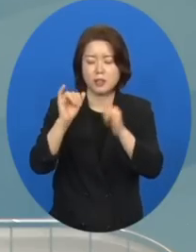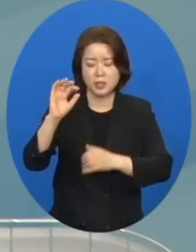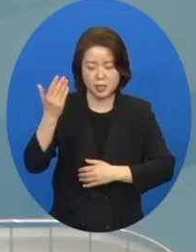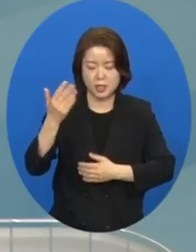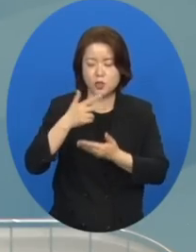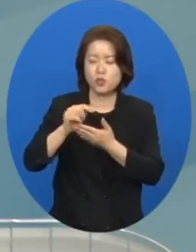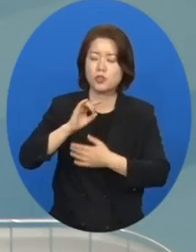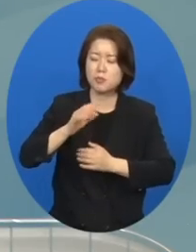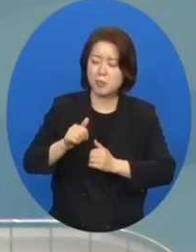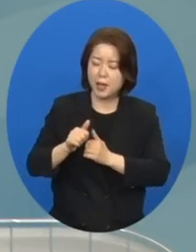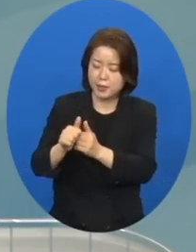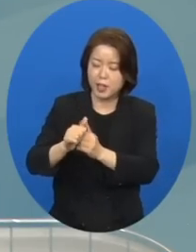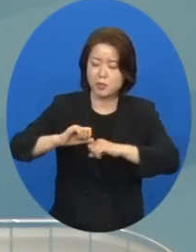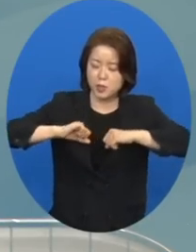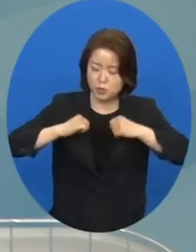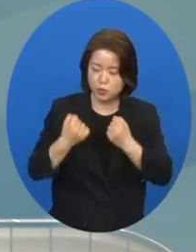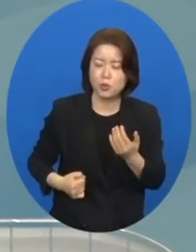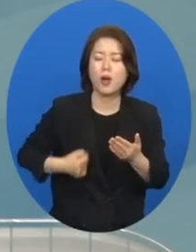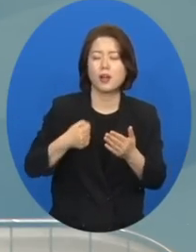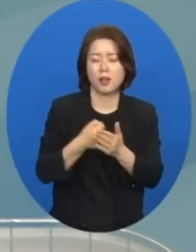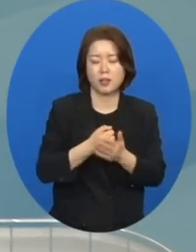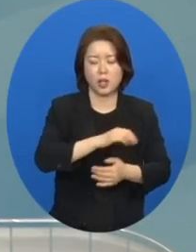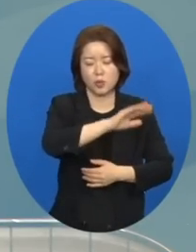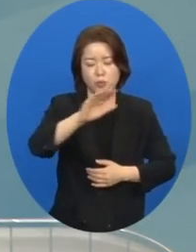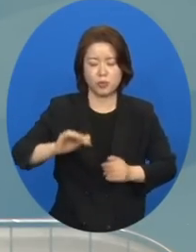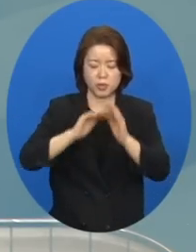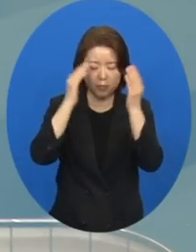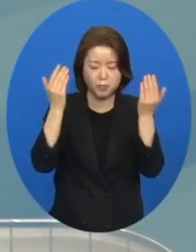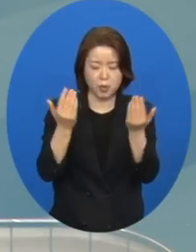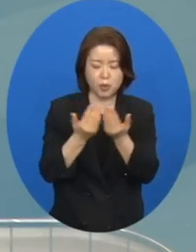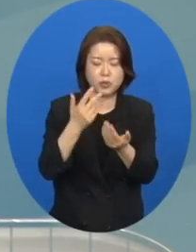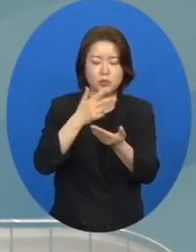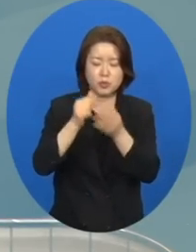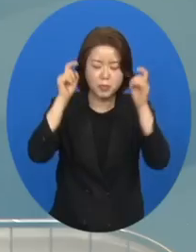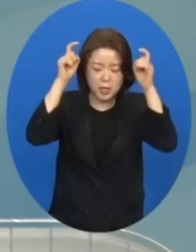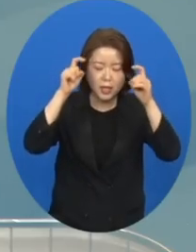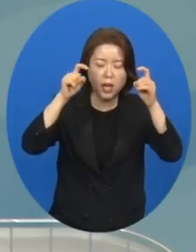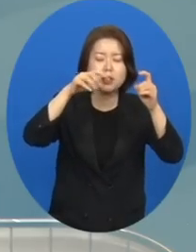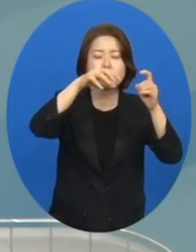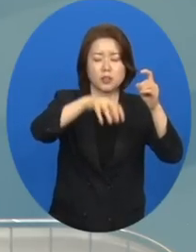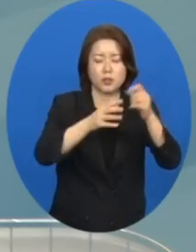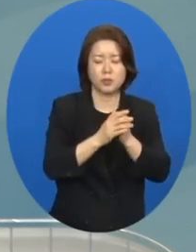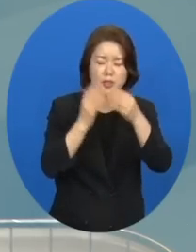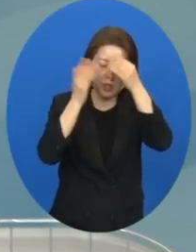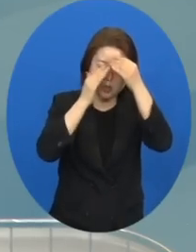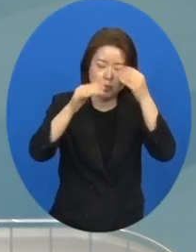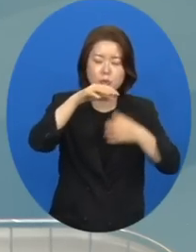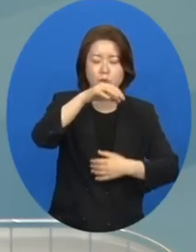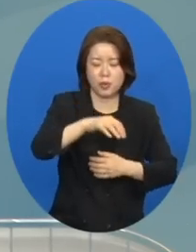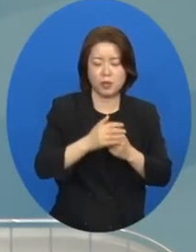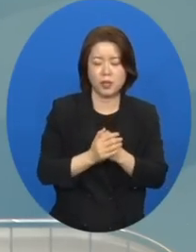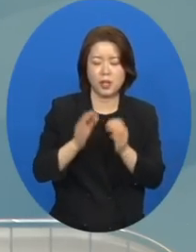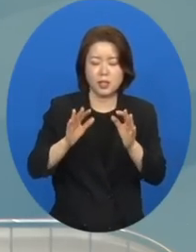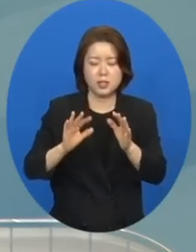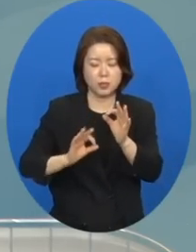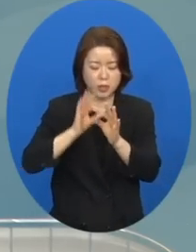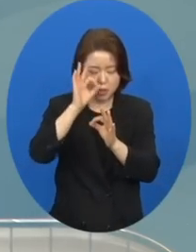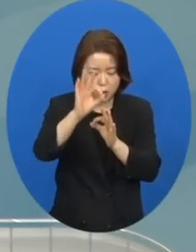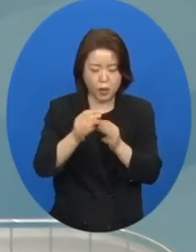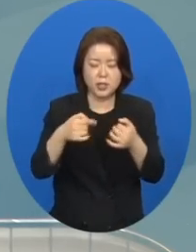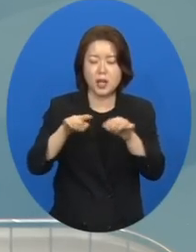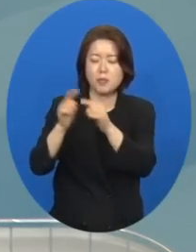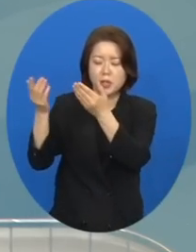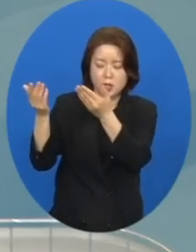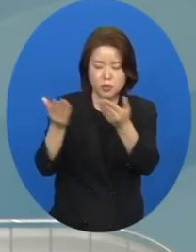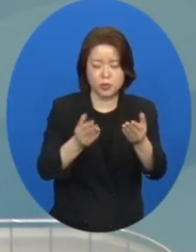따르며 순종하기를 결 때 하는 우리 모든 주님의 양들 가운데 성도들 가운데 이제부터 영원토록 함께 하시기를 간절히